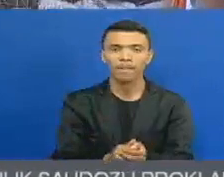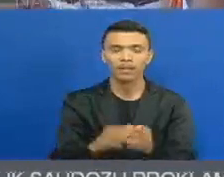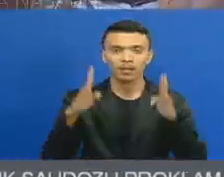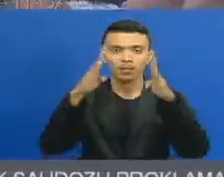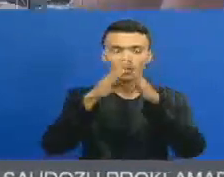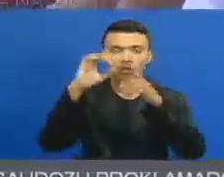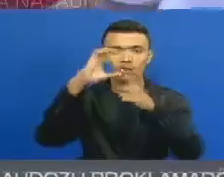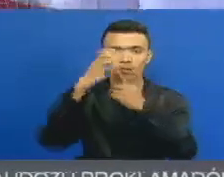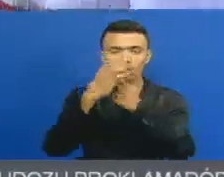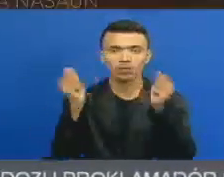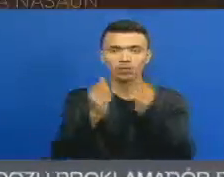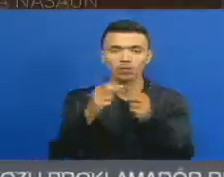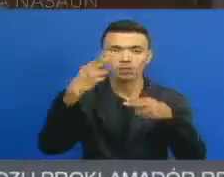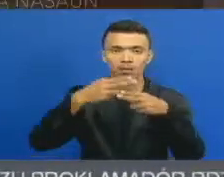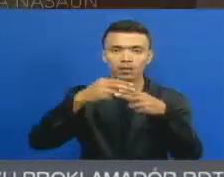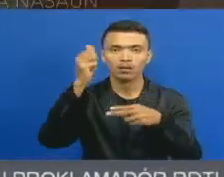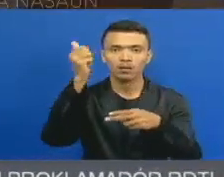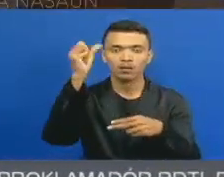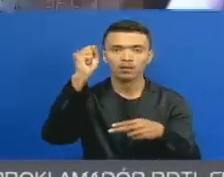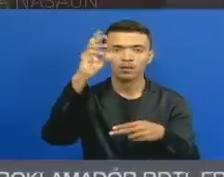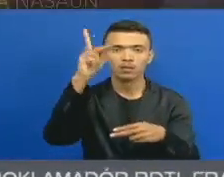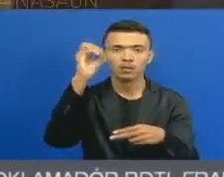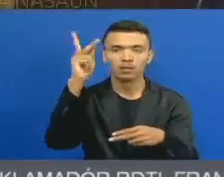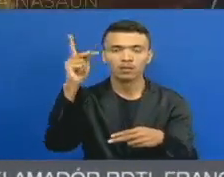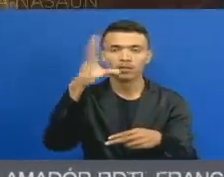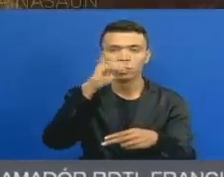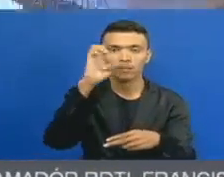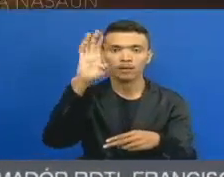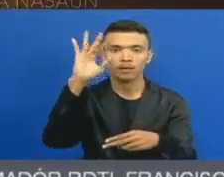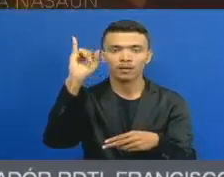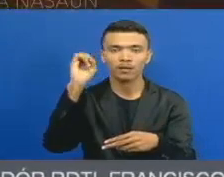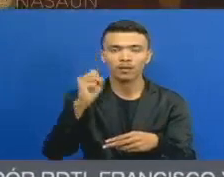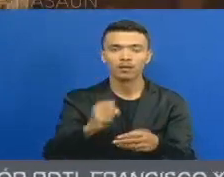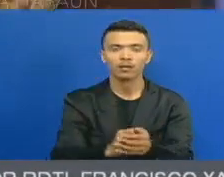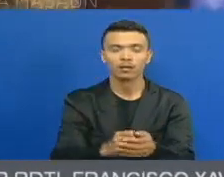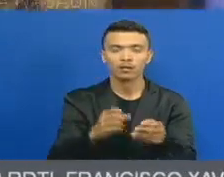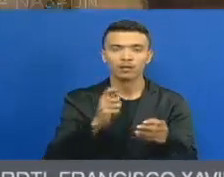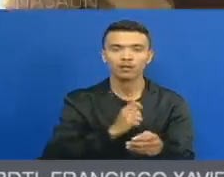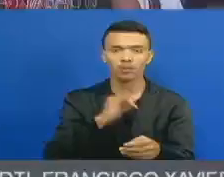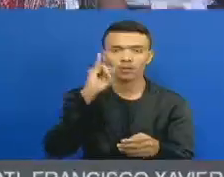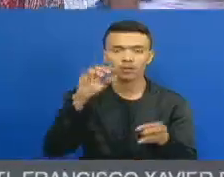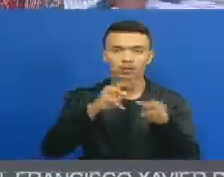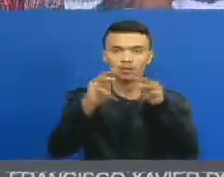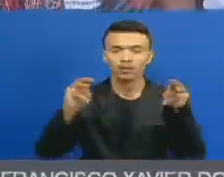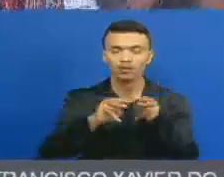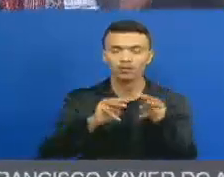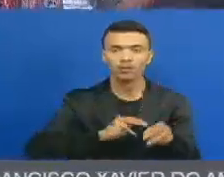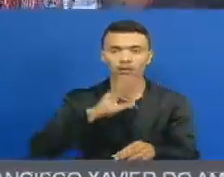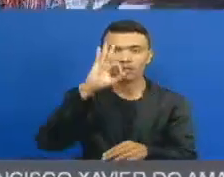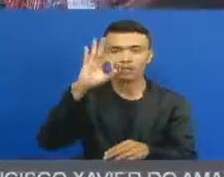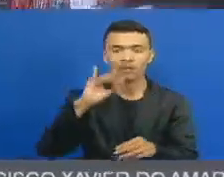uma lulik, honarang sakoko nor behil. Lokalize ya foho ismeta orana turiskai, munisipu manufai,